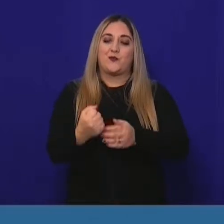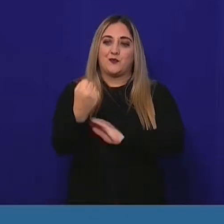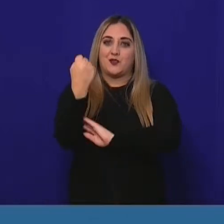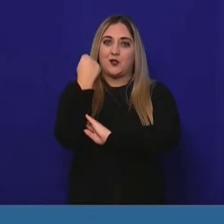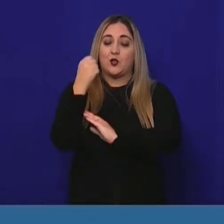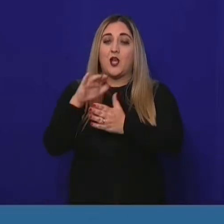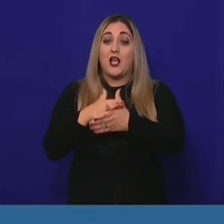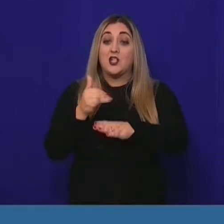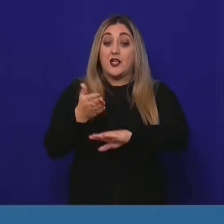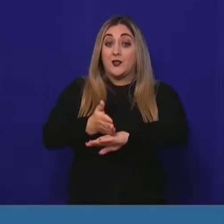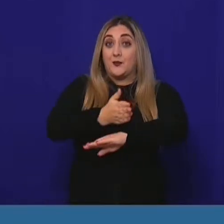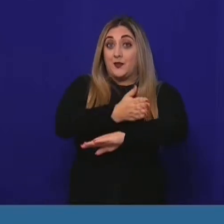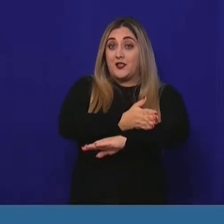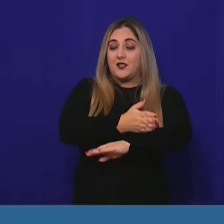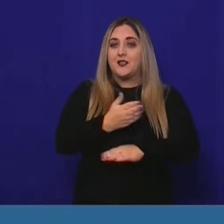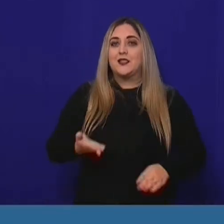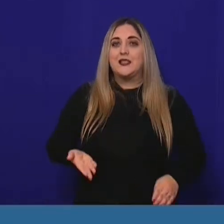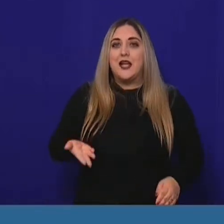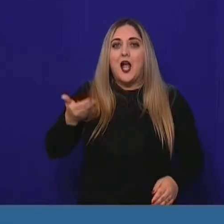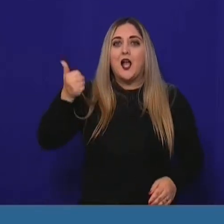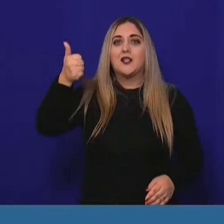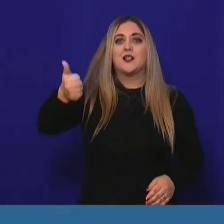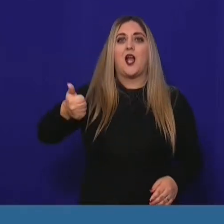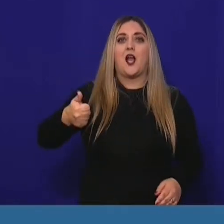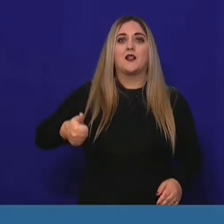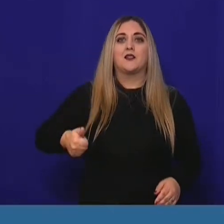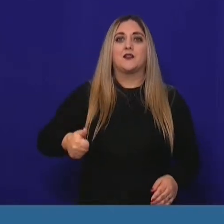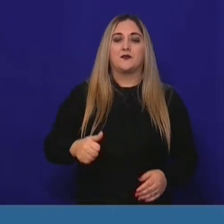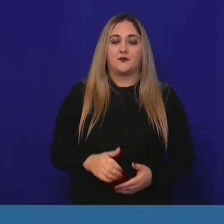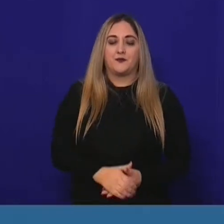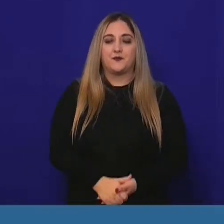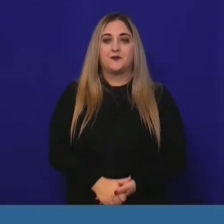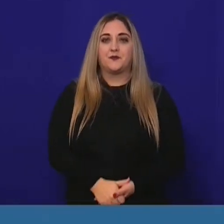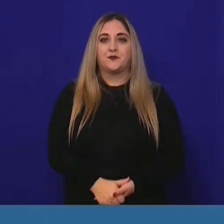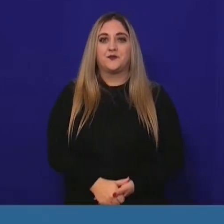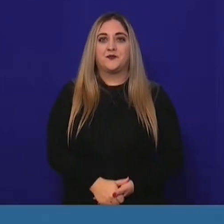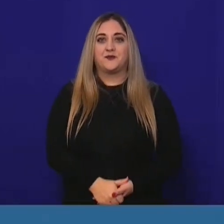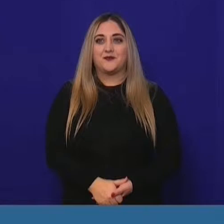tingħata l-kura kmieni iżjed hemm ċans li jkun hemm inqas komplikazzjonijiet.